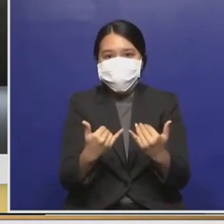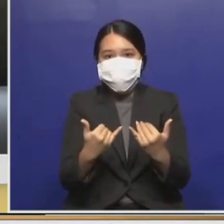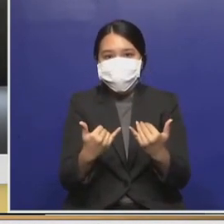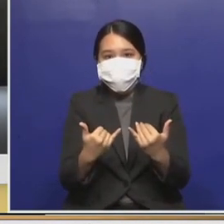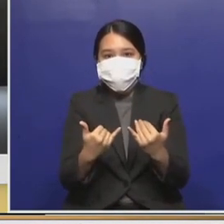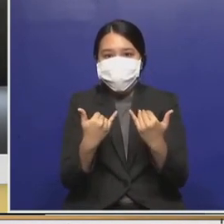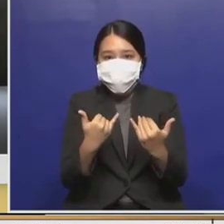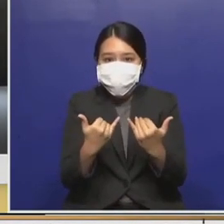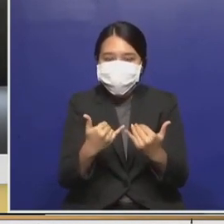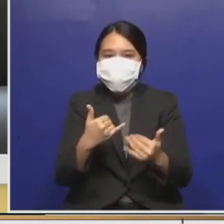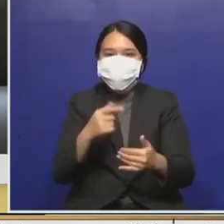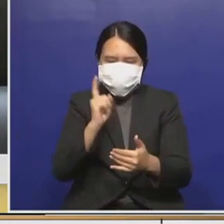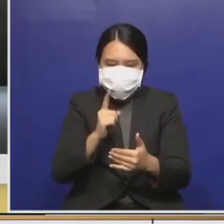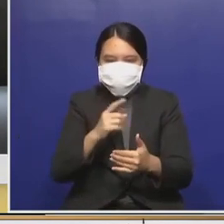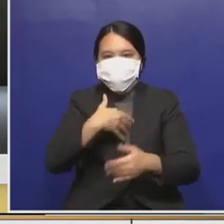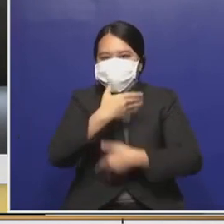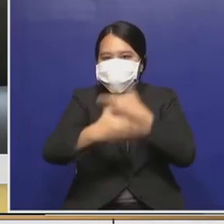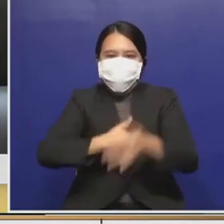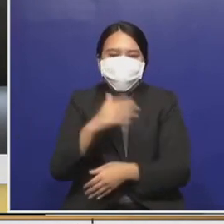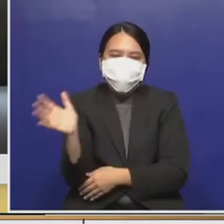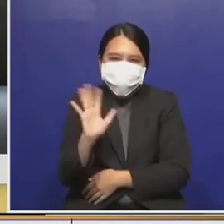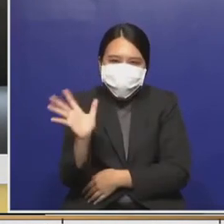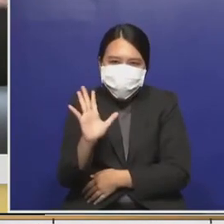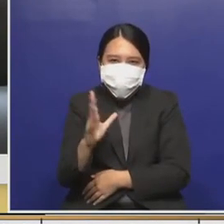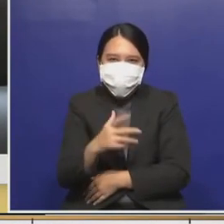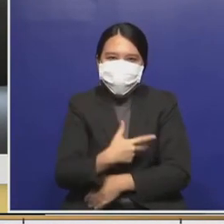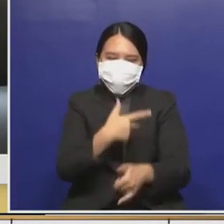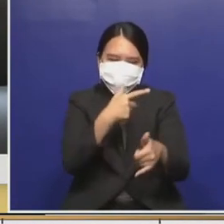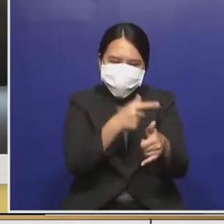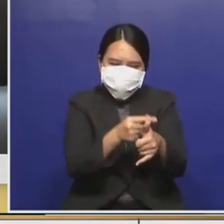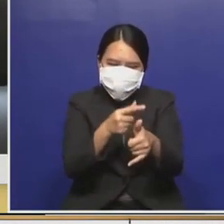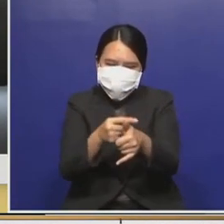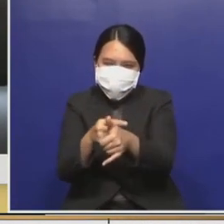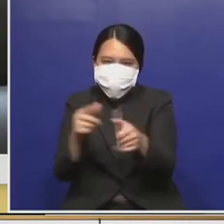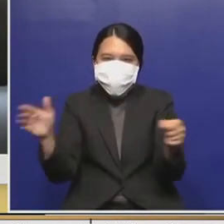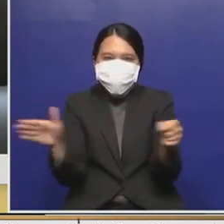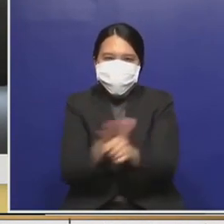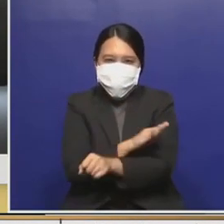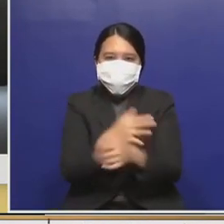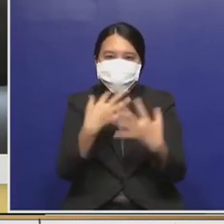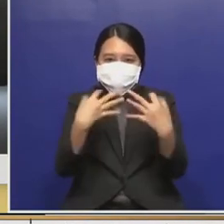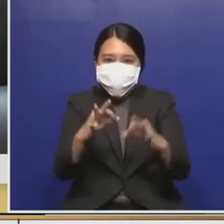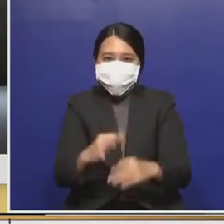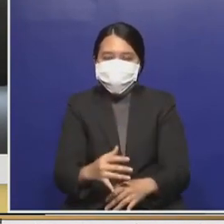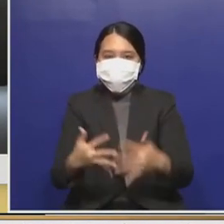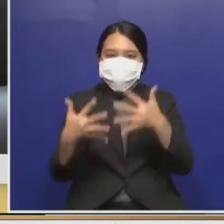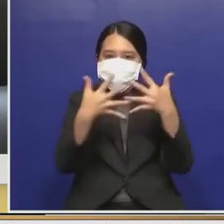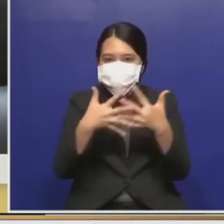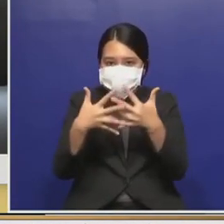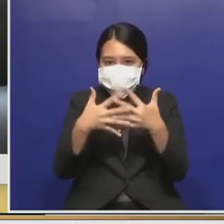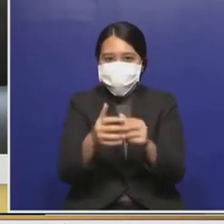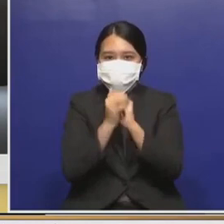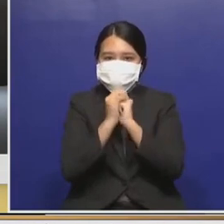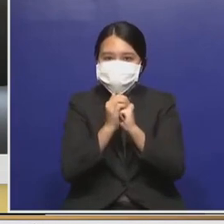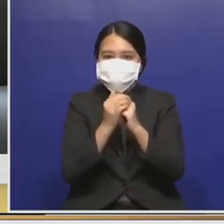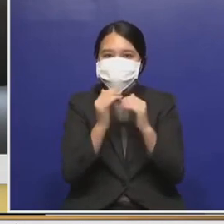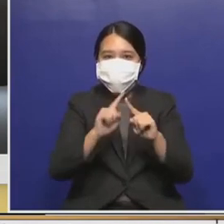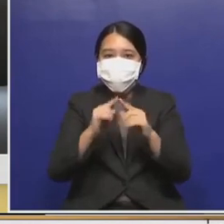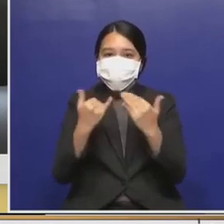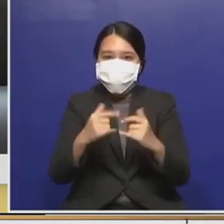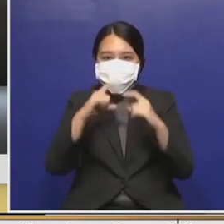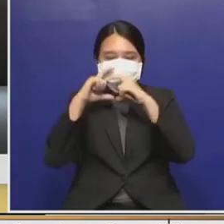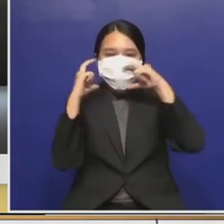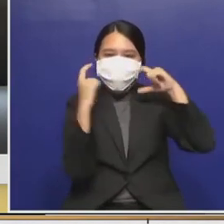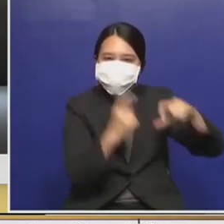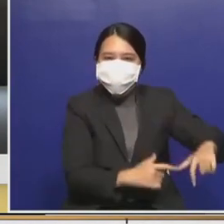แต่คุไมควรจะขายชีดใหเขาทกคนอเมริกา จีนเขาเปิดหน้ากากนหมแล้เขาจะมาหากน